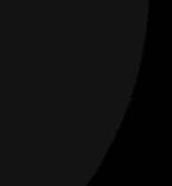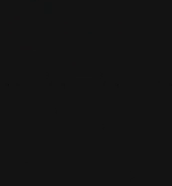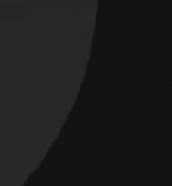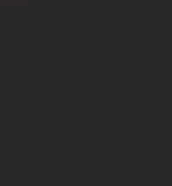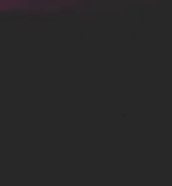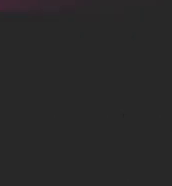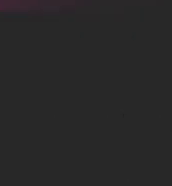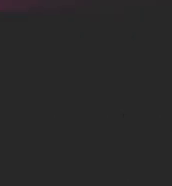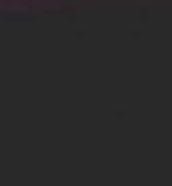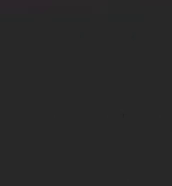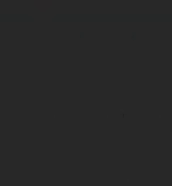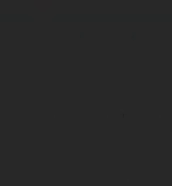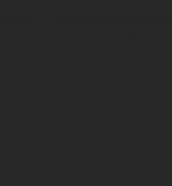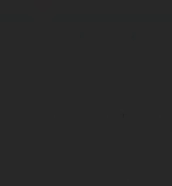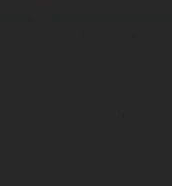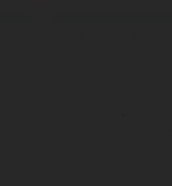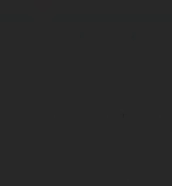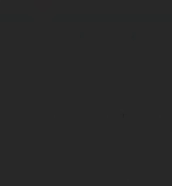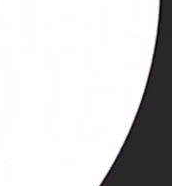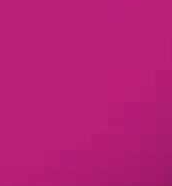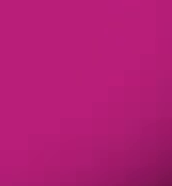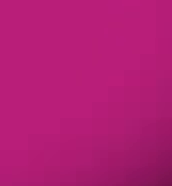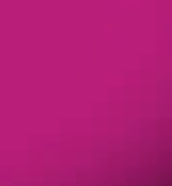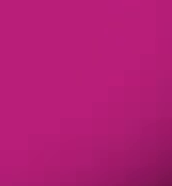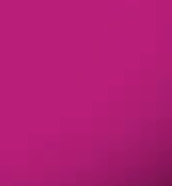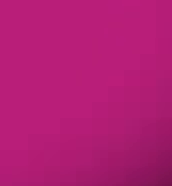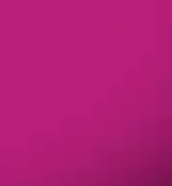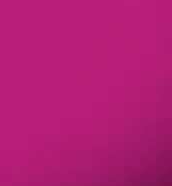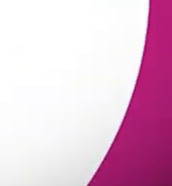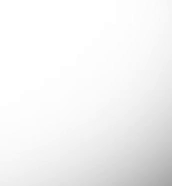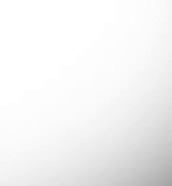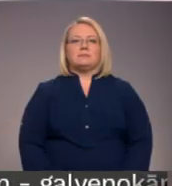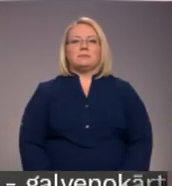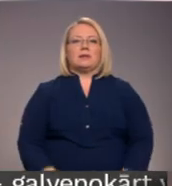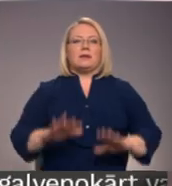Re, visi ēters ir te!